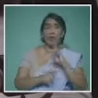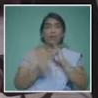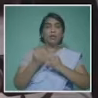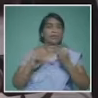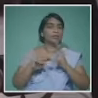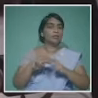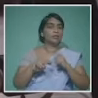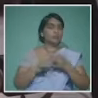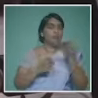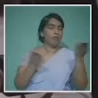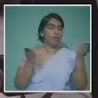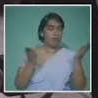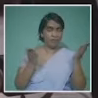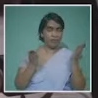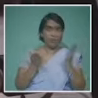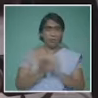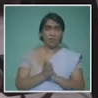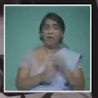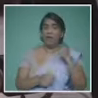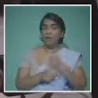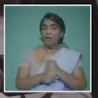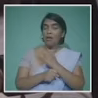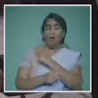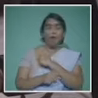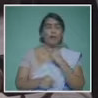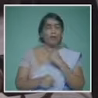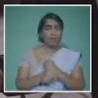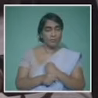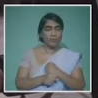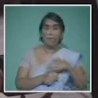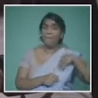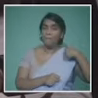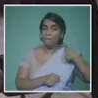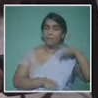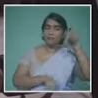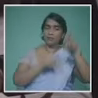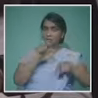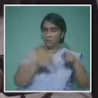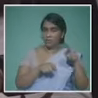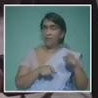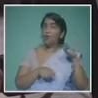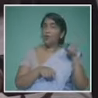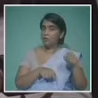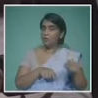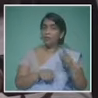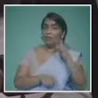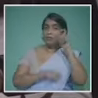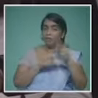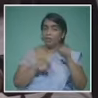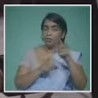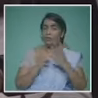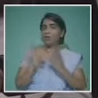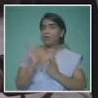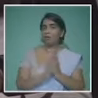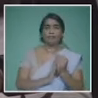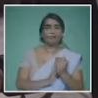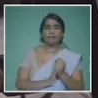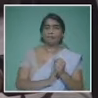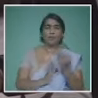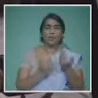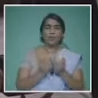නිලධාරීන් නිලධාරීන් ආණ්ඩුකාරතුමා ප්‍රමුඛ නිලධාරීන් එතන මහ ජනතාවට අයිතියක් නැහැ